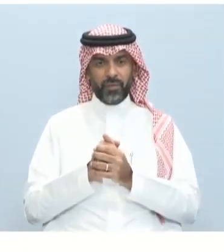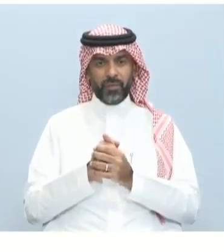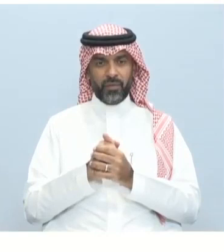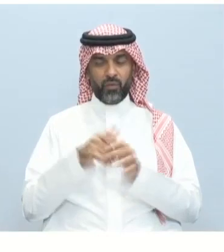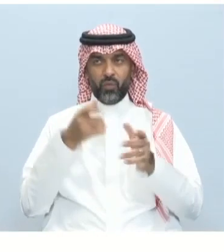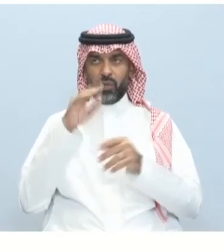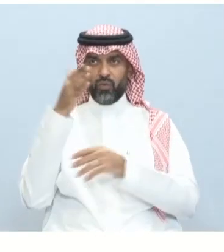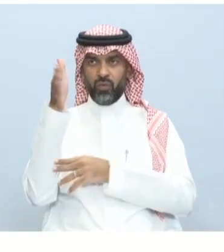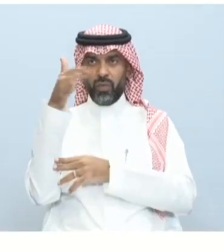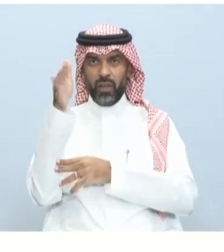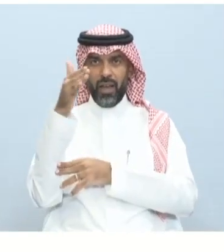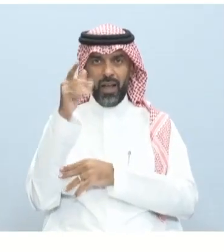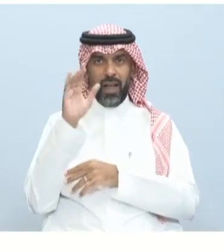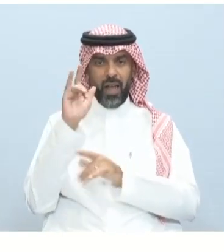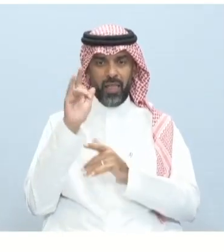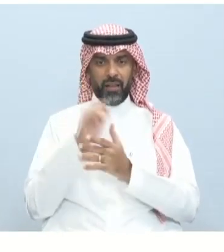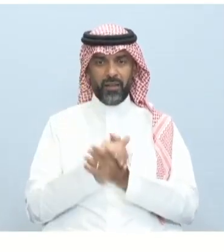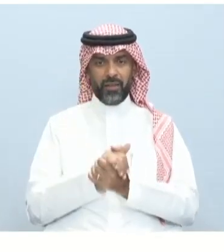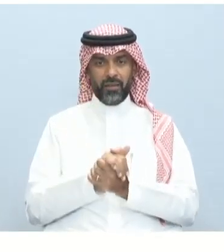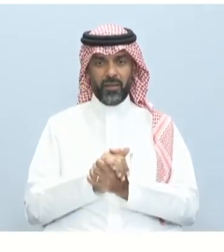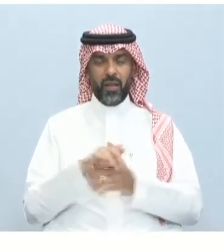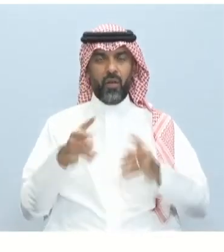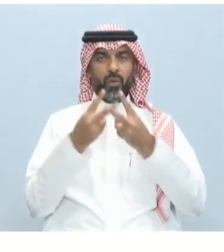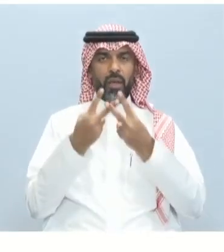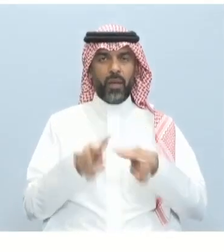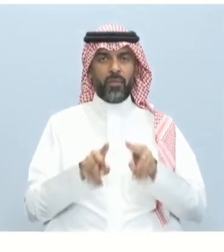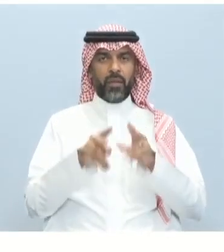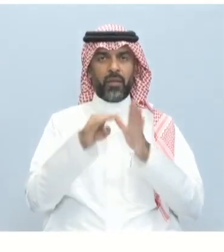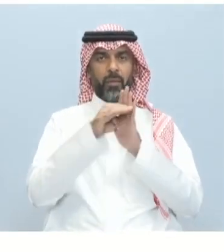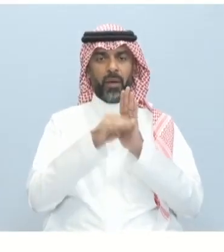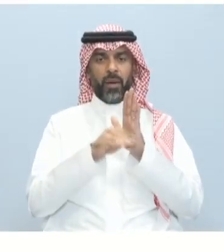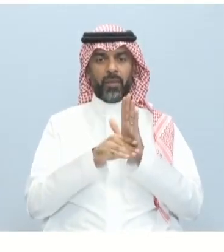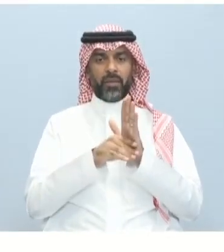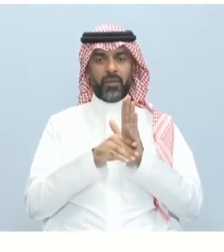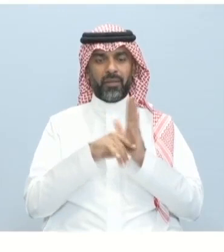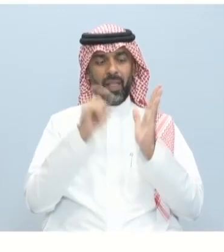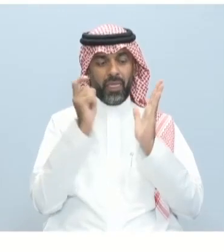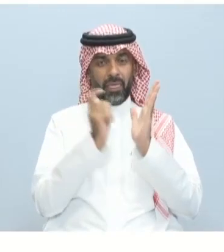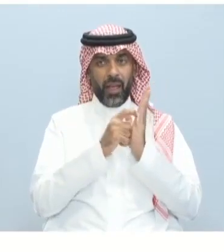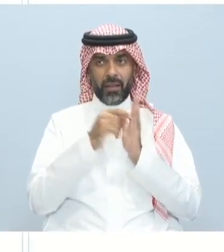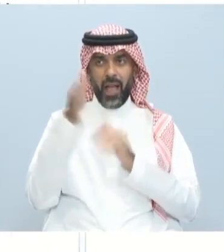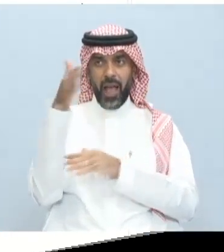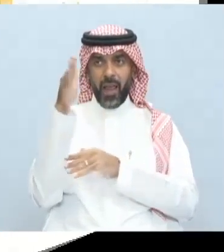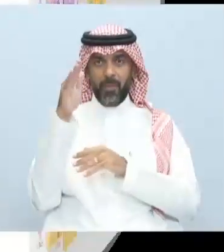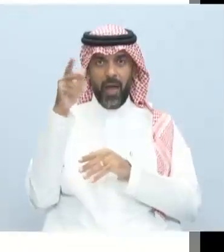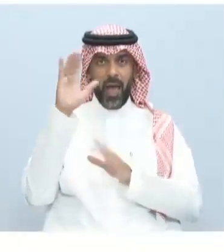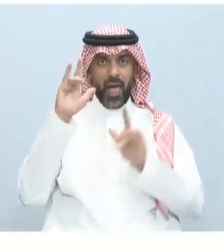flag clicked، أي تبدأ تشغيل البرنامج عند الضغط على العلم الأخضر.